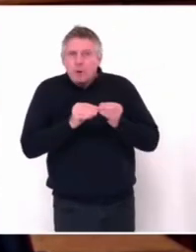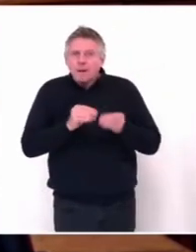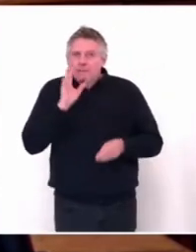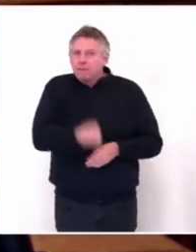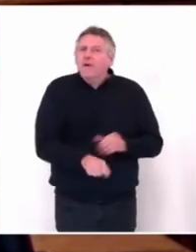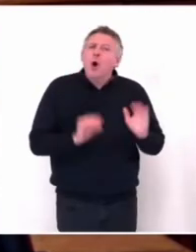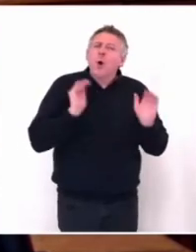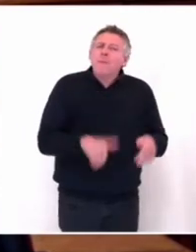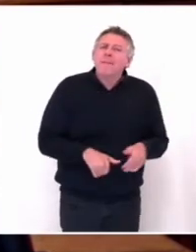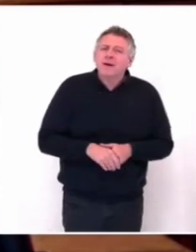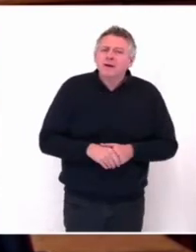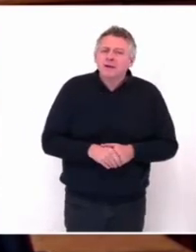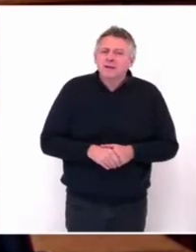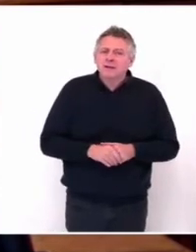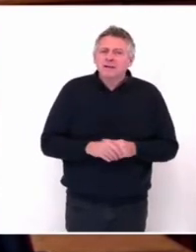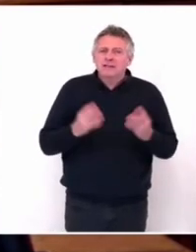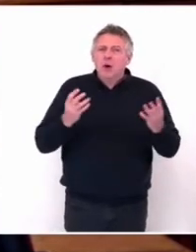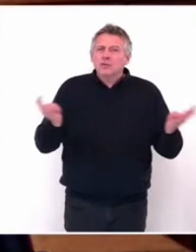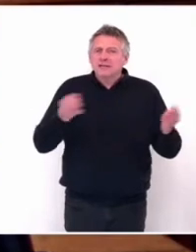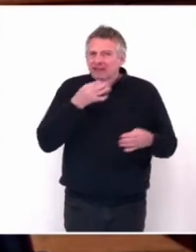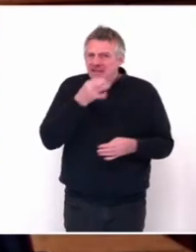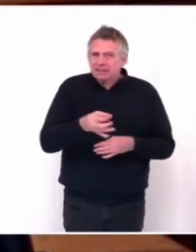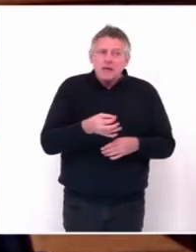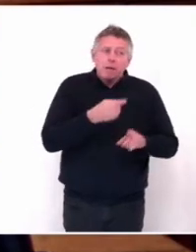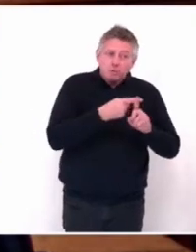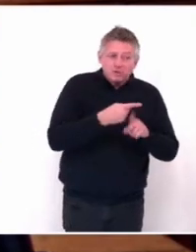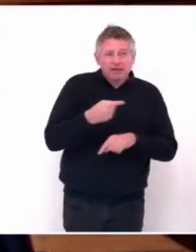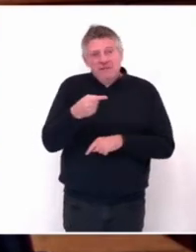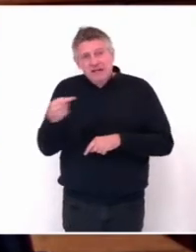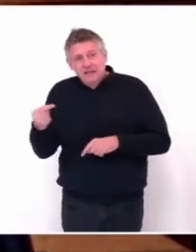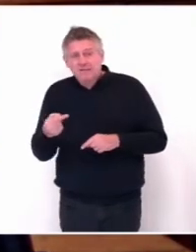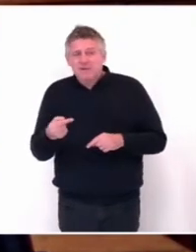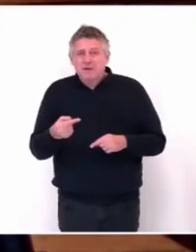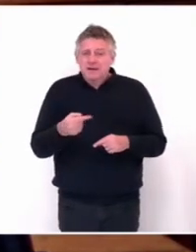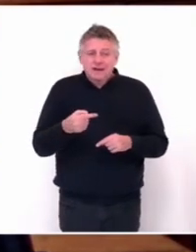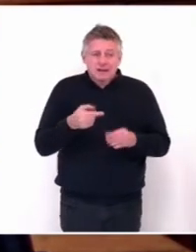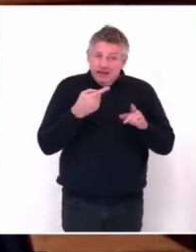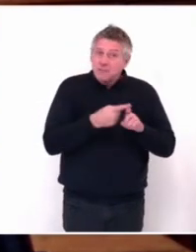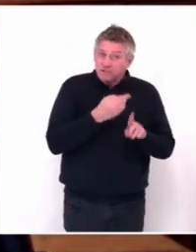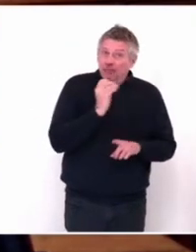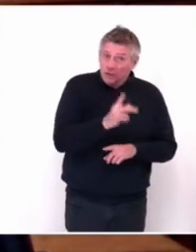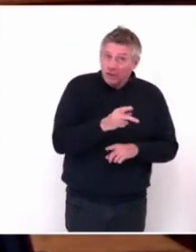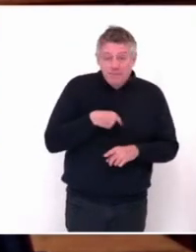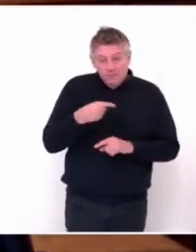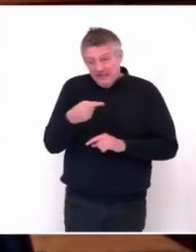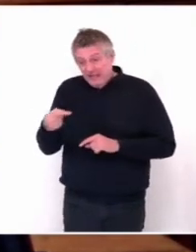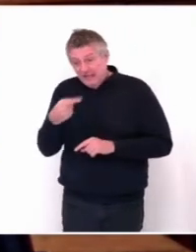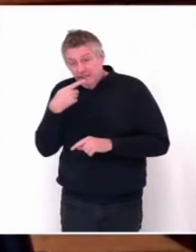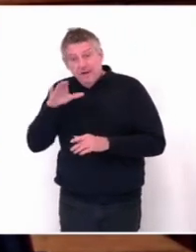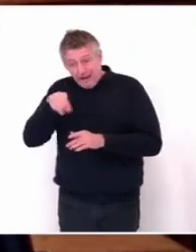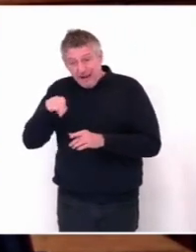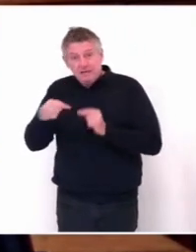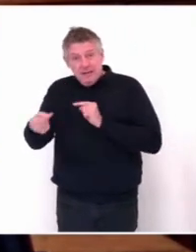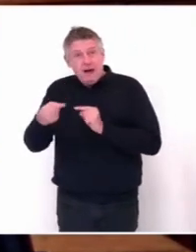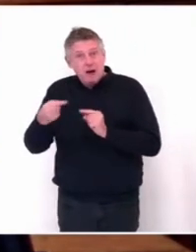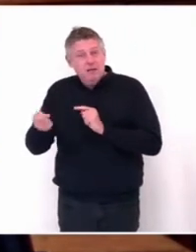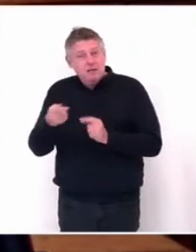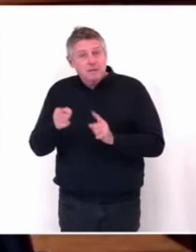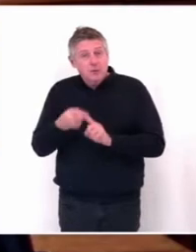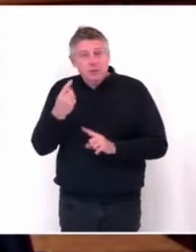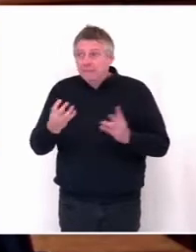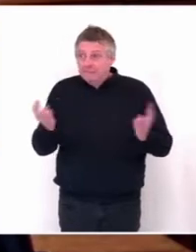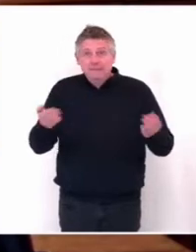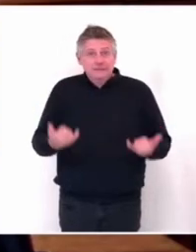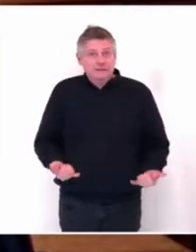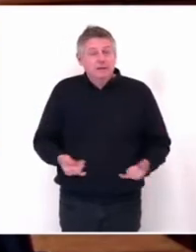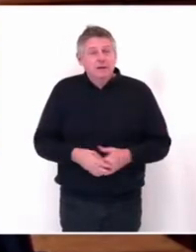Ça sert aussi à ça dans cette enceinte, de débattre sur les choses qui ne vont pas bien. Moi, il y a une chose que je ne fais pas et